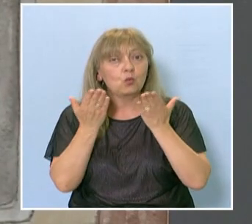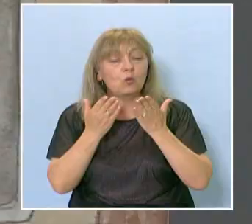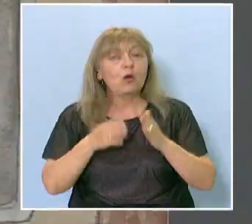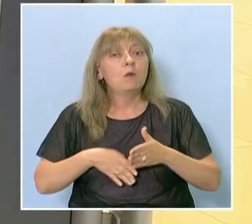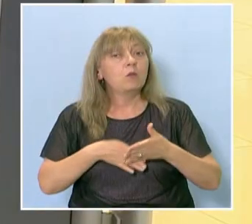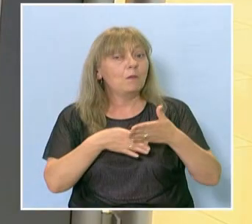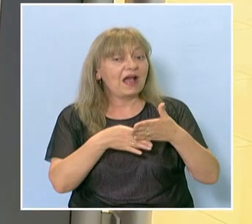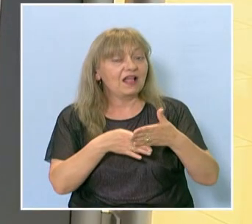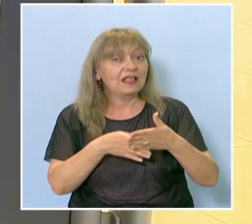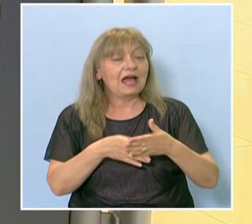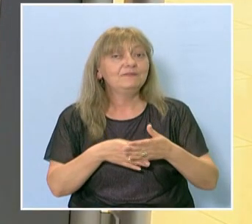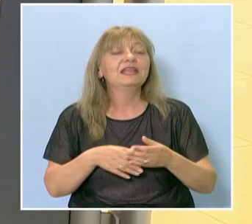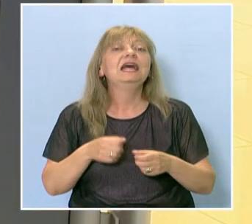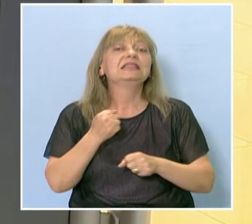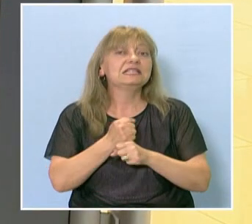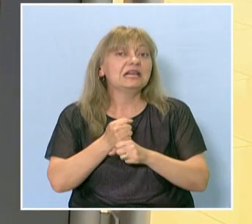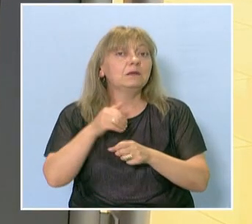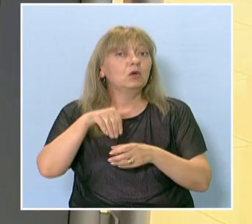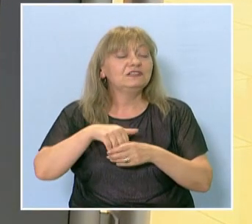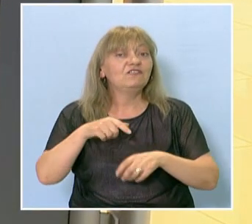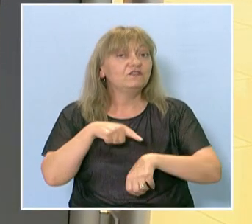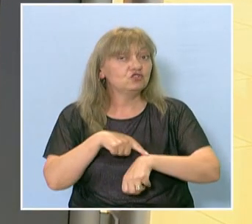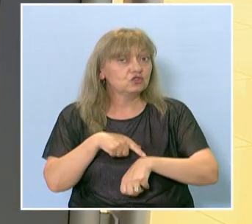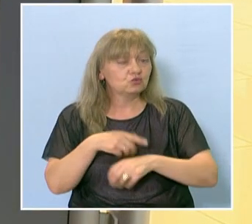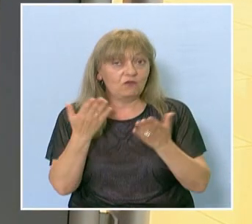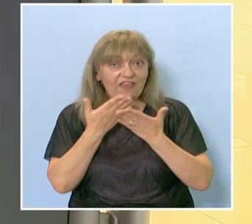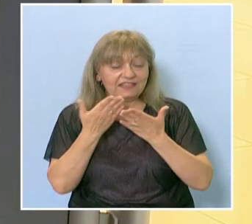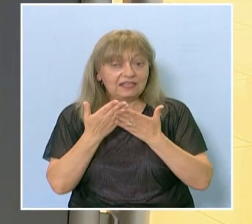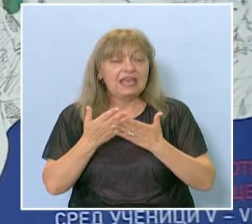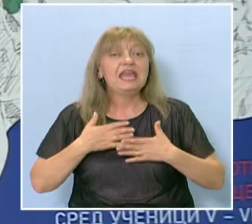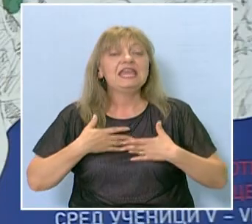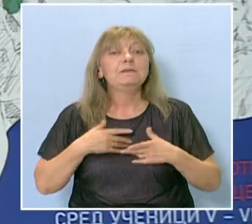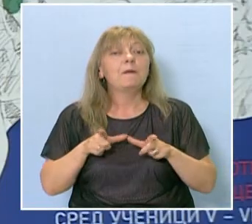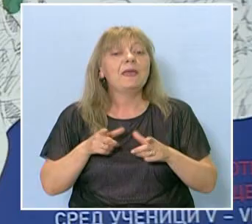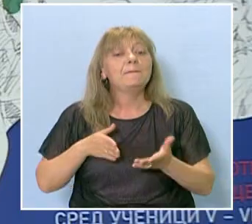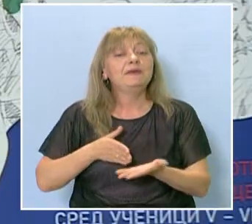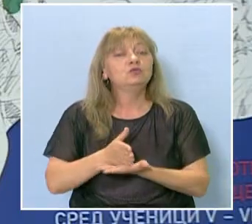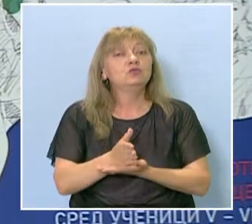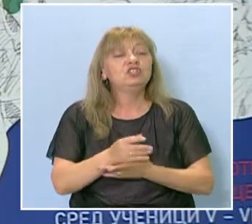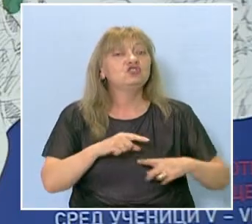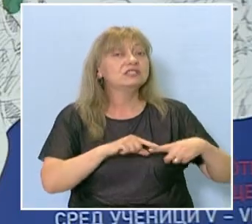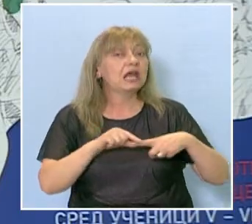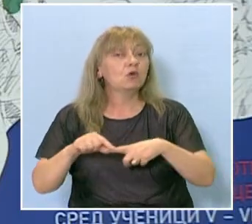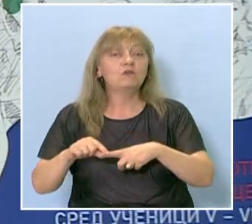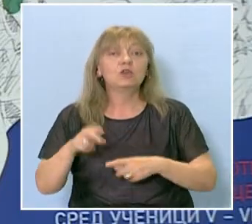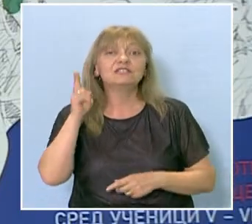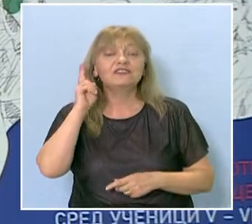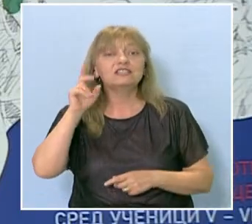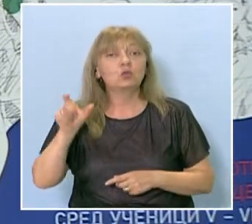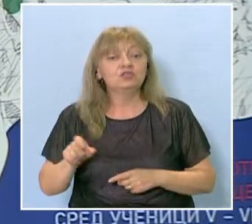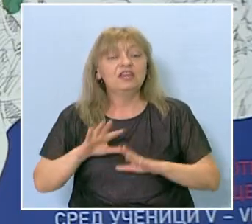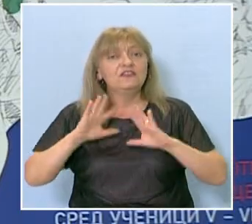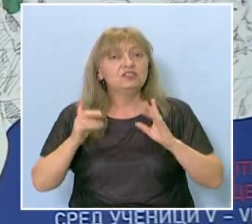в часовете, като имаме разработени методически ръководства за учителите. Всички учители,